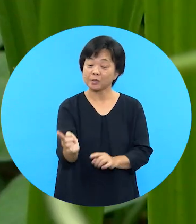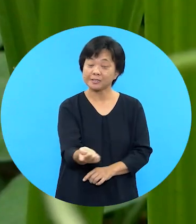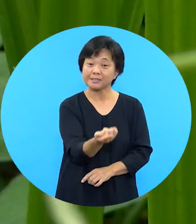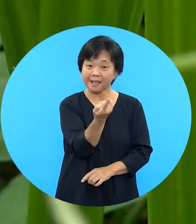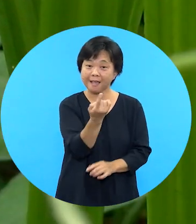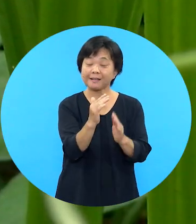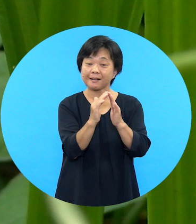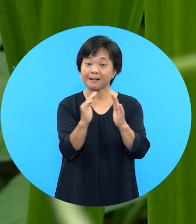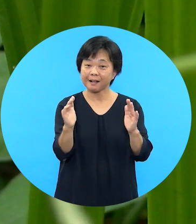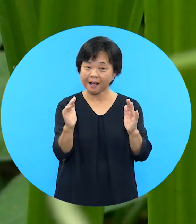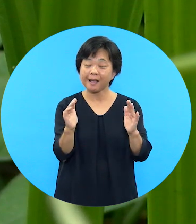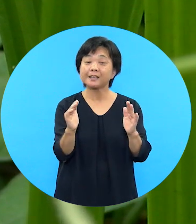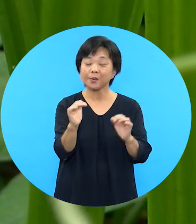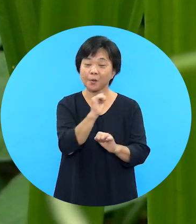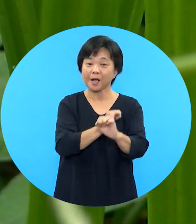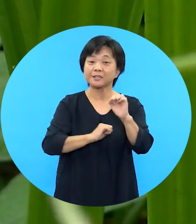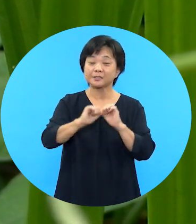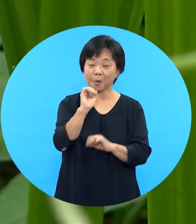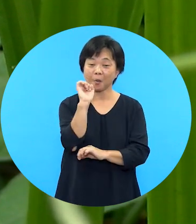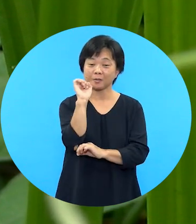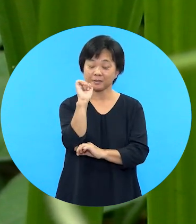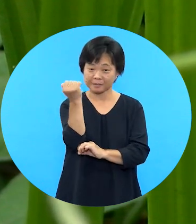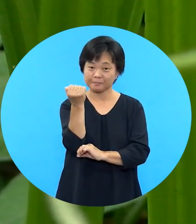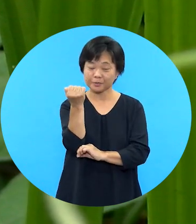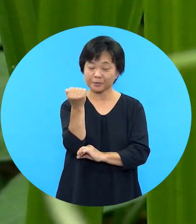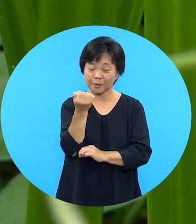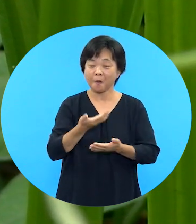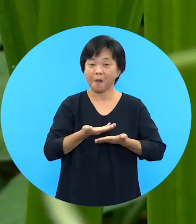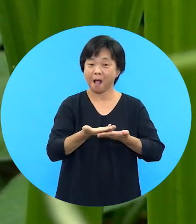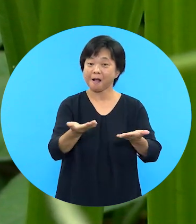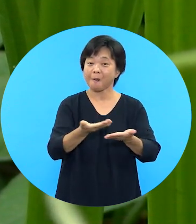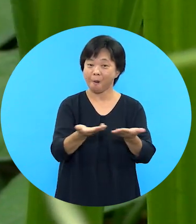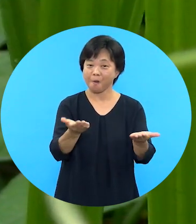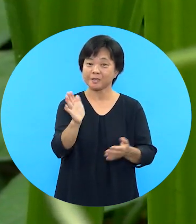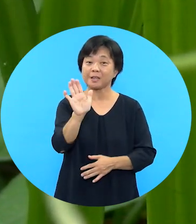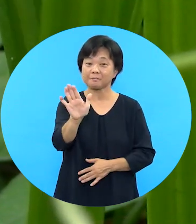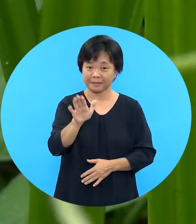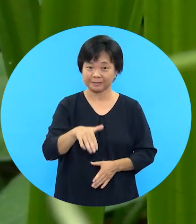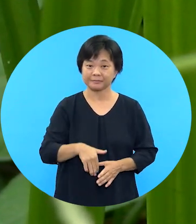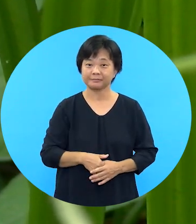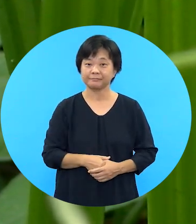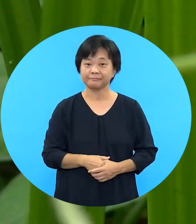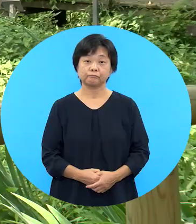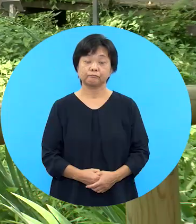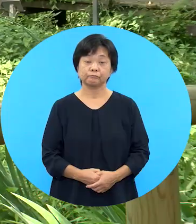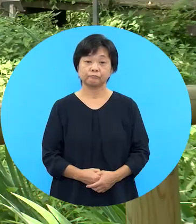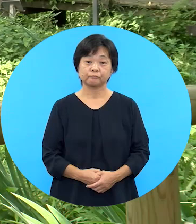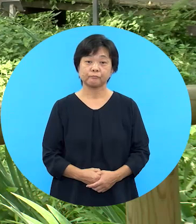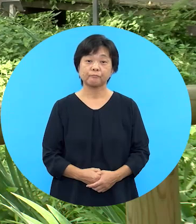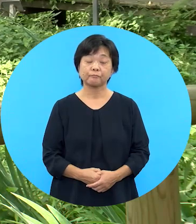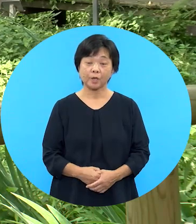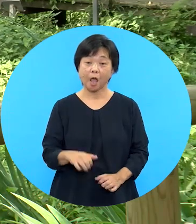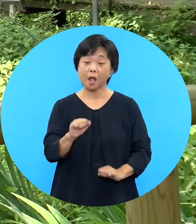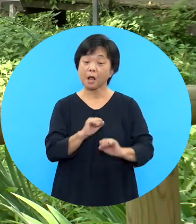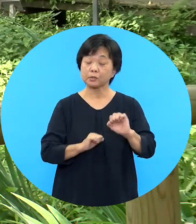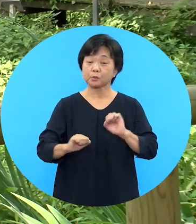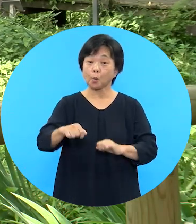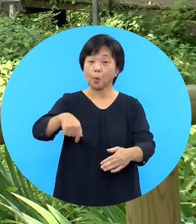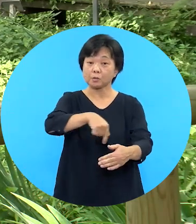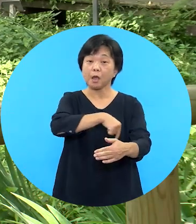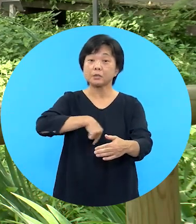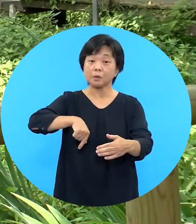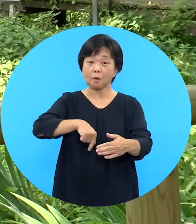然や会の活動を伝える会報誌を定期的に発行しています。 主な活動はです